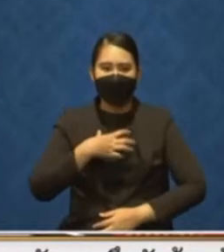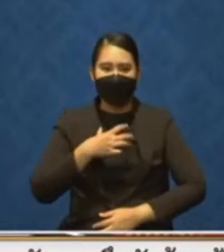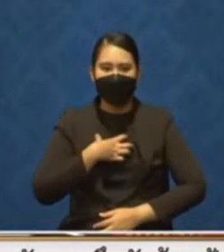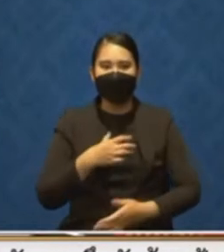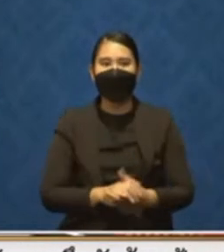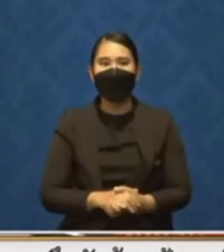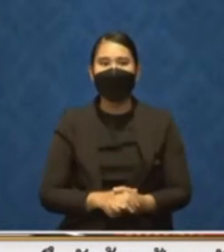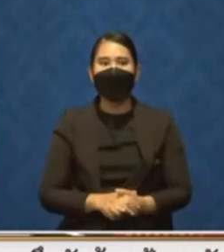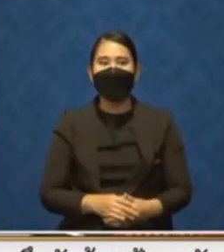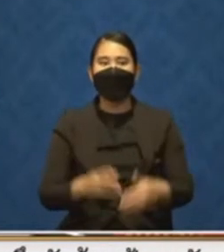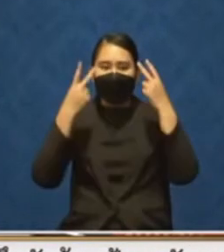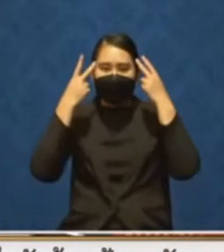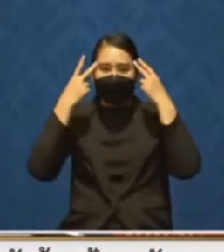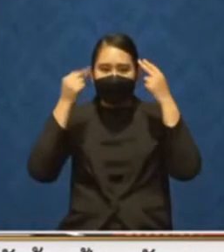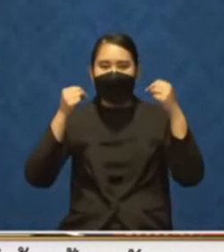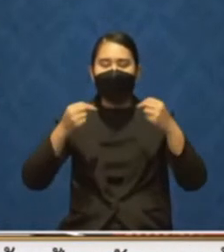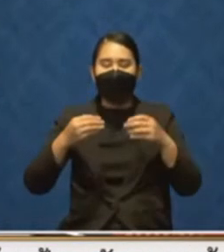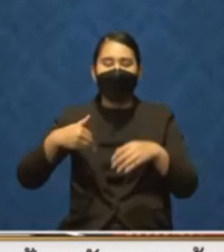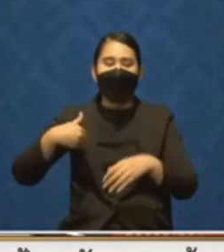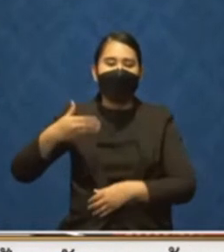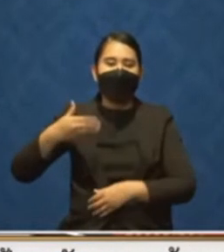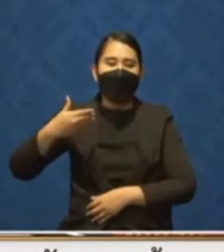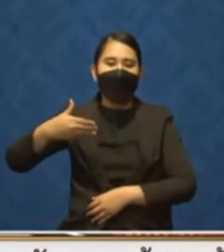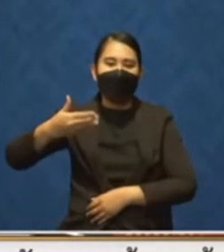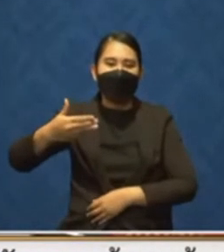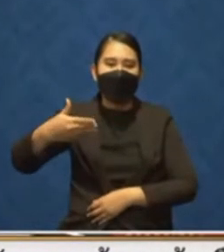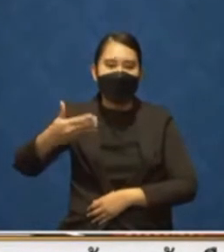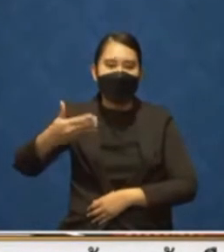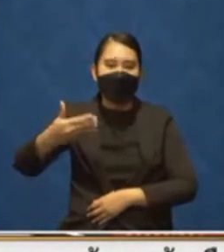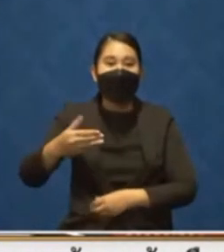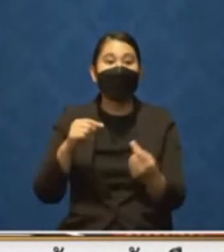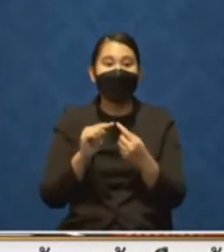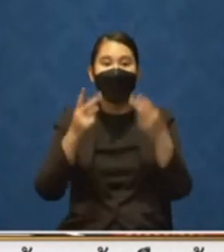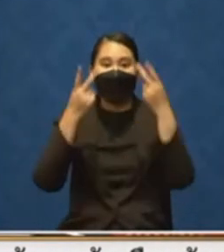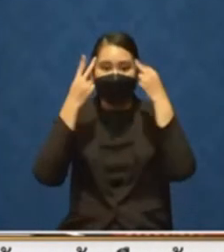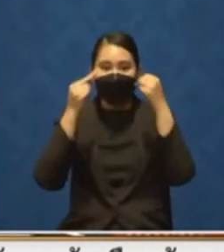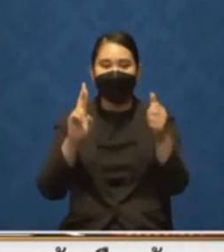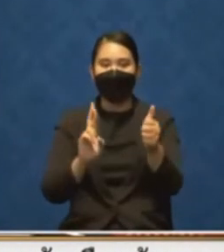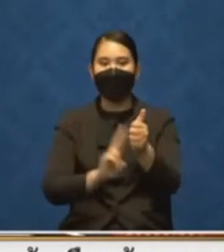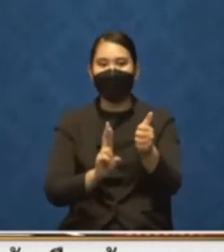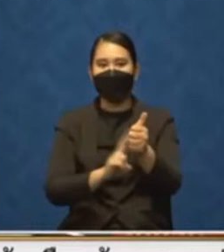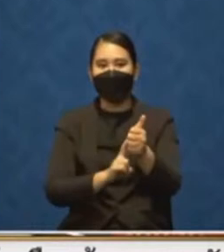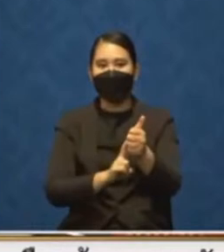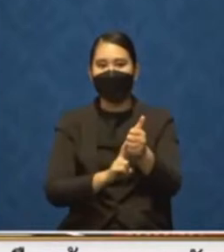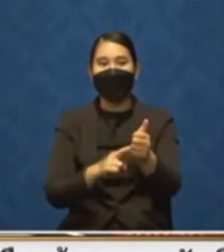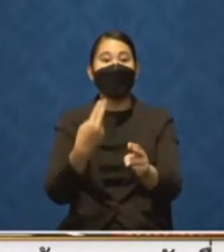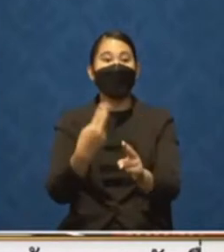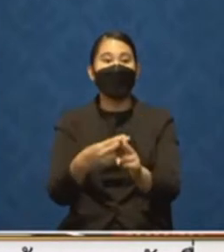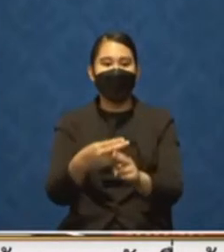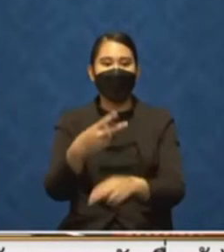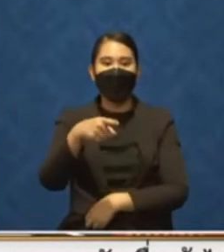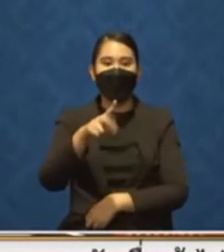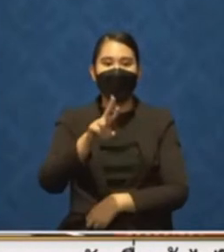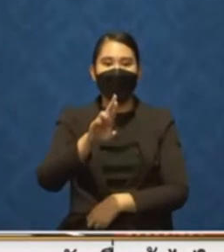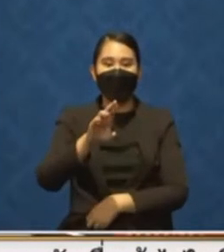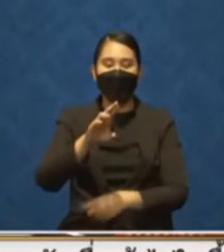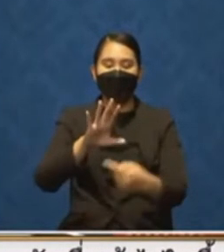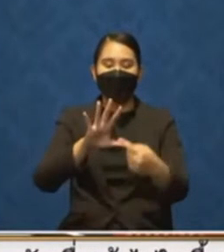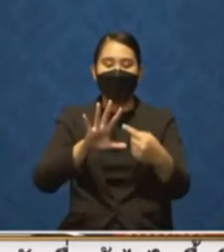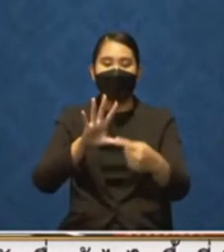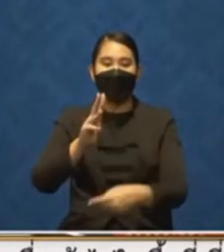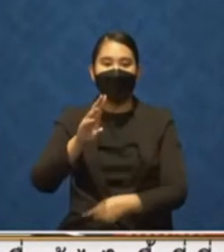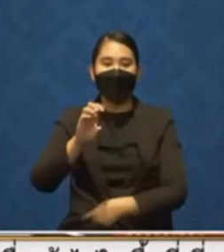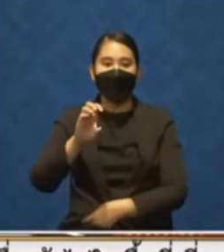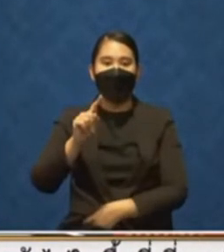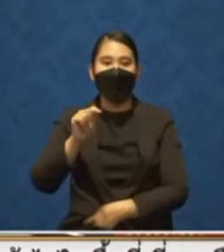ปล่อยมาให้นานขนาดนี้ได้ยังไงกับรองนายกในการควบคุมของท่านคือท่านพลเอกประวิทย์ในมือของผมคือ